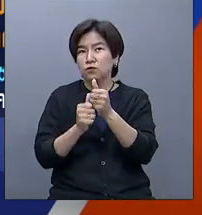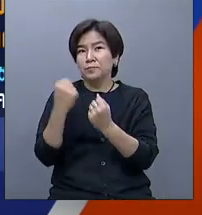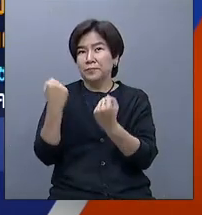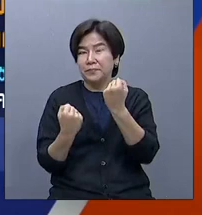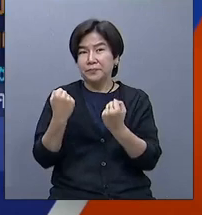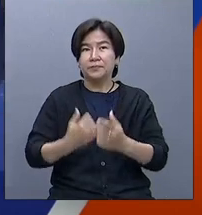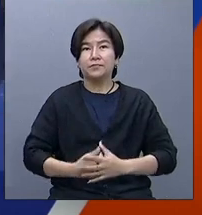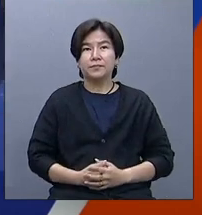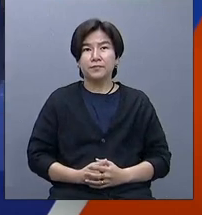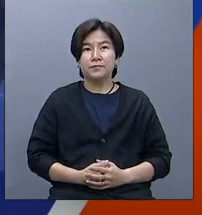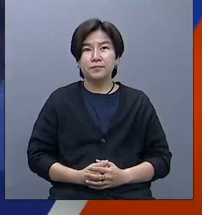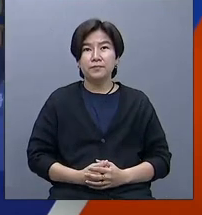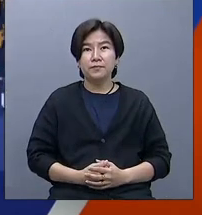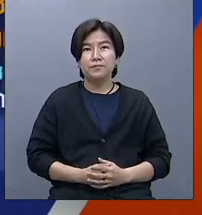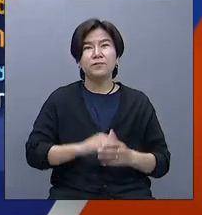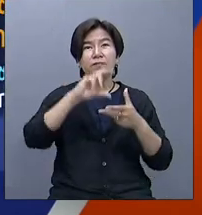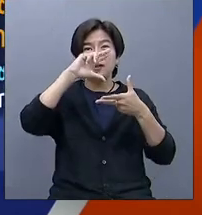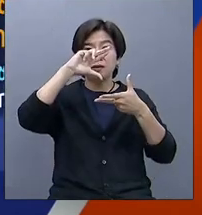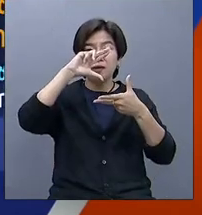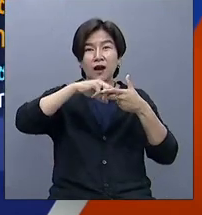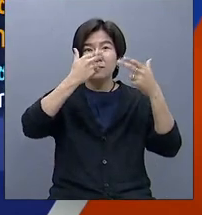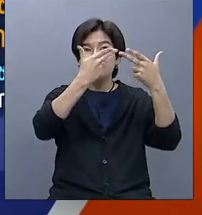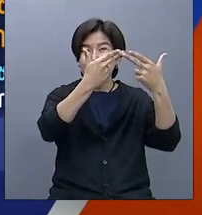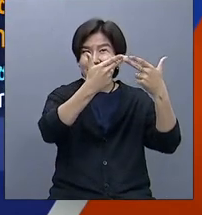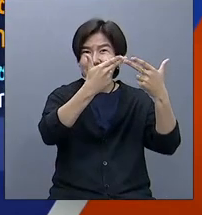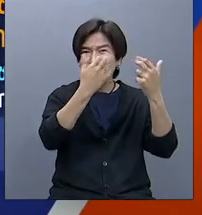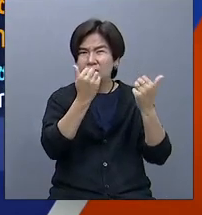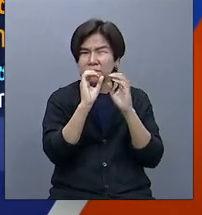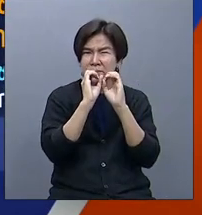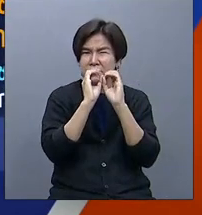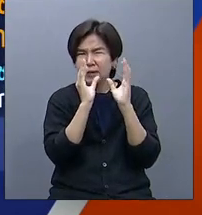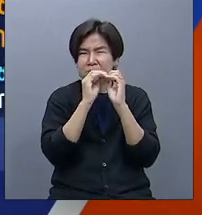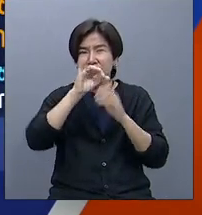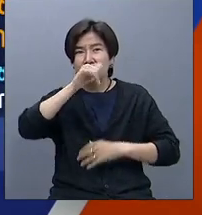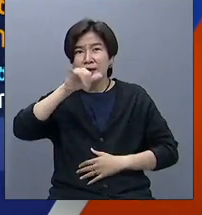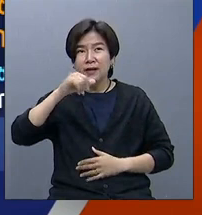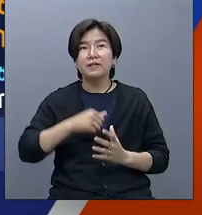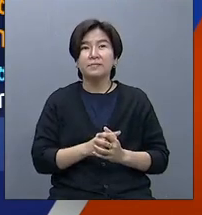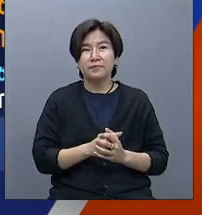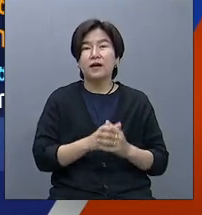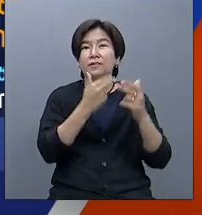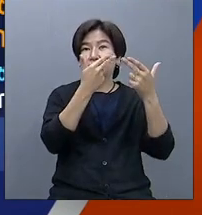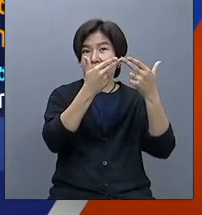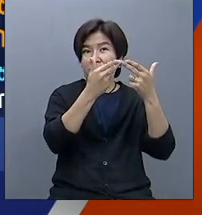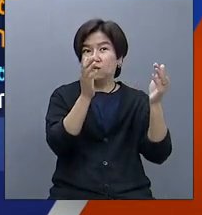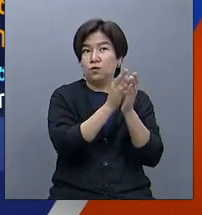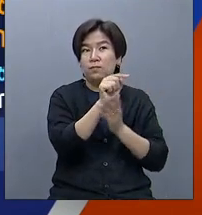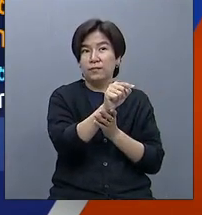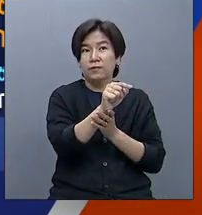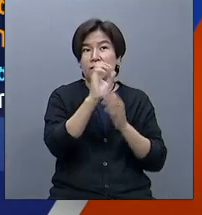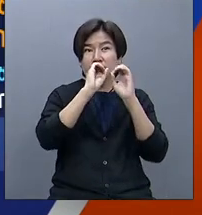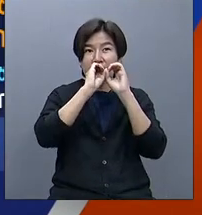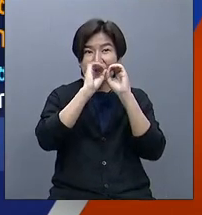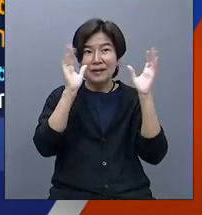โควตาของพลังประชารัฐบางตัวอาจจะยังไม่ชัดเจนแต่ถ้ามาดูโควต้าของพรรครวมไทยสร้างชาติครับที่ชัดแล้วก็คือนาย